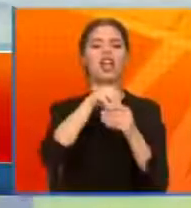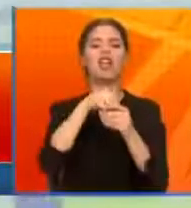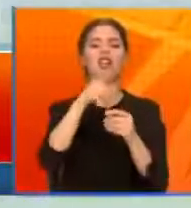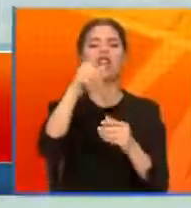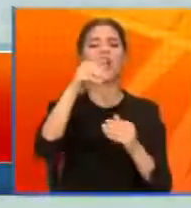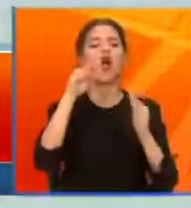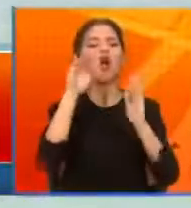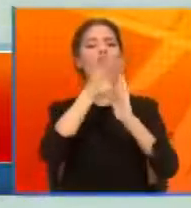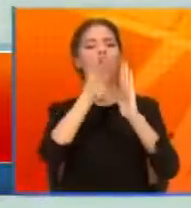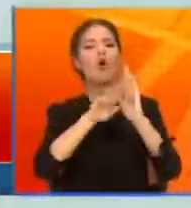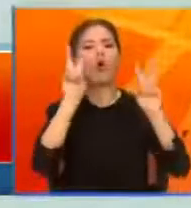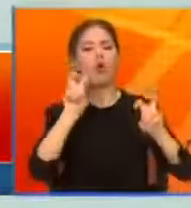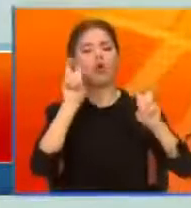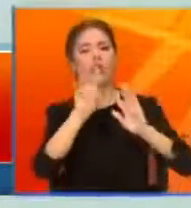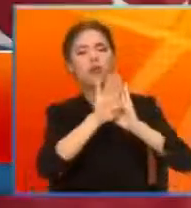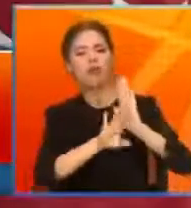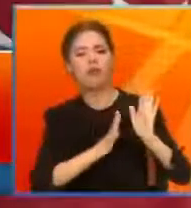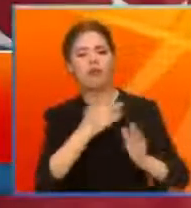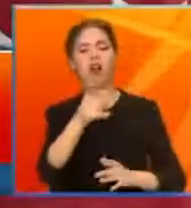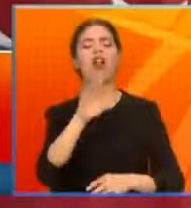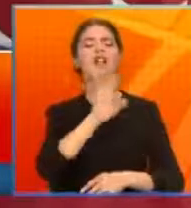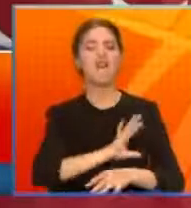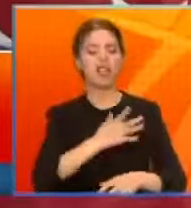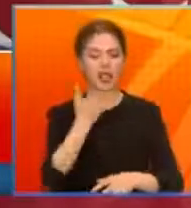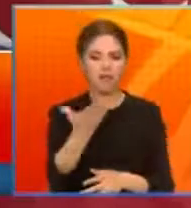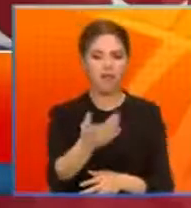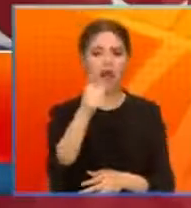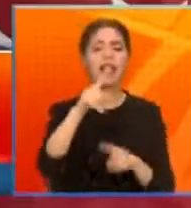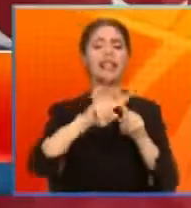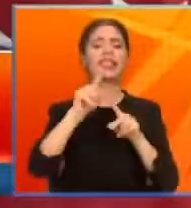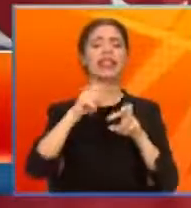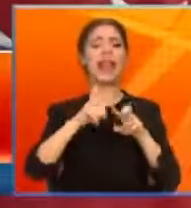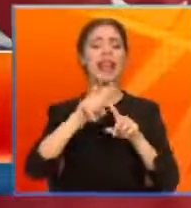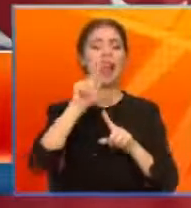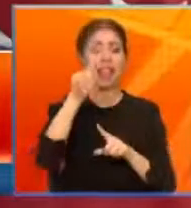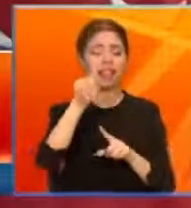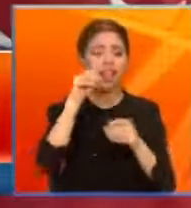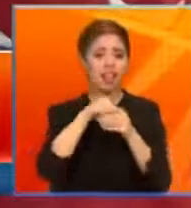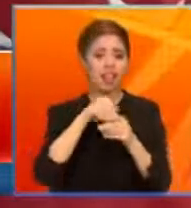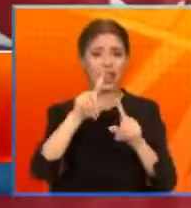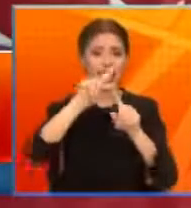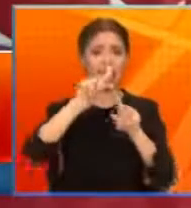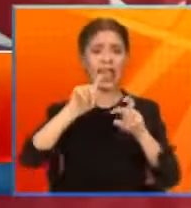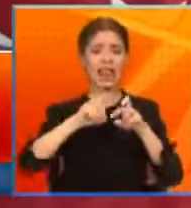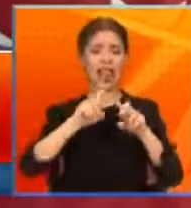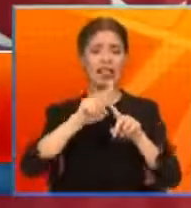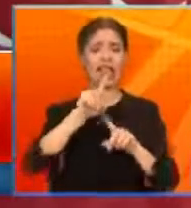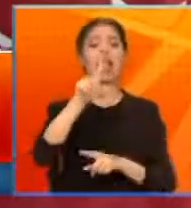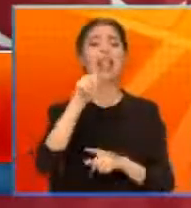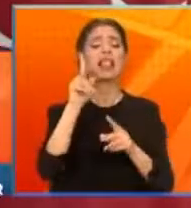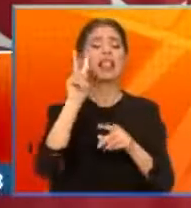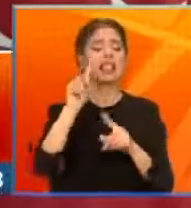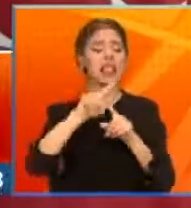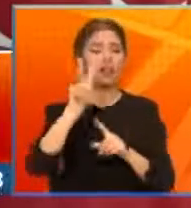geliyor karşımıza. Bunlardan faydalanabiliriz. TRT ekranlarından yayınlanacak olan ki bu sadece tek bir kanal